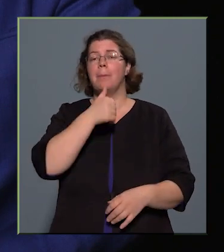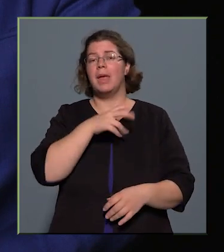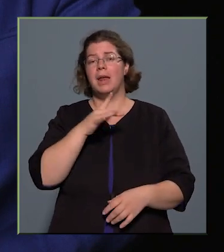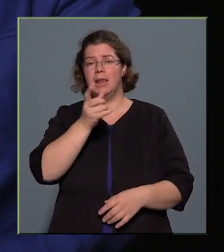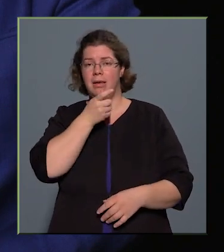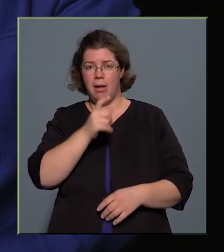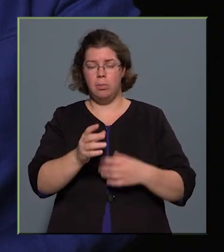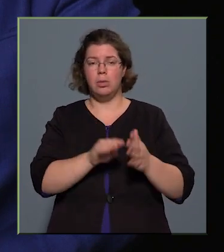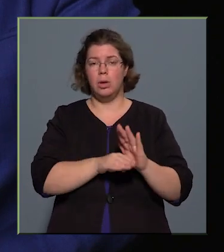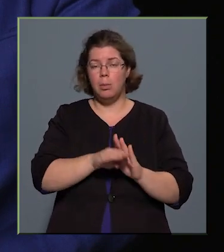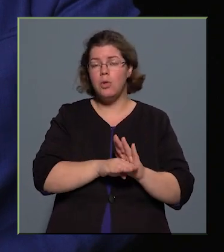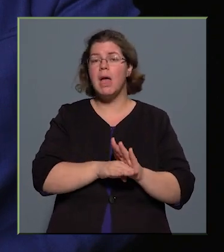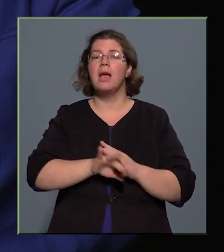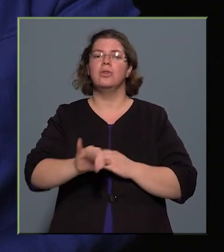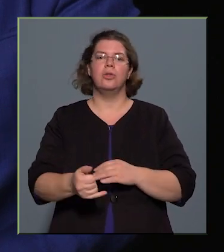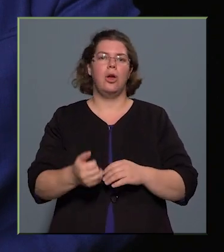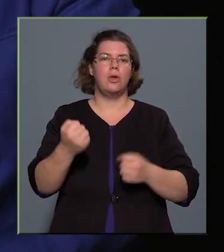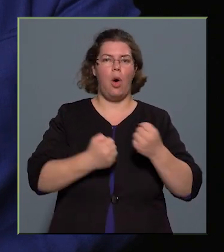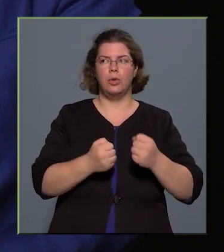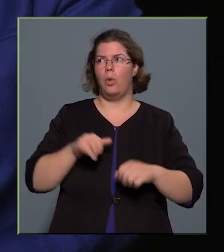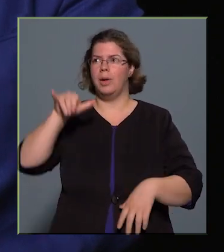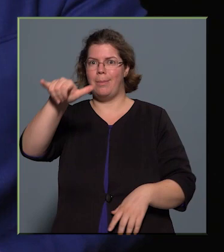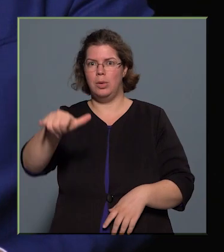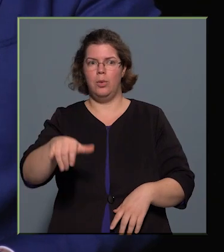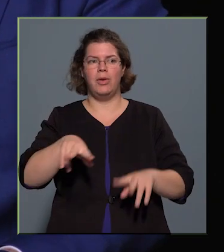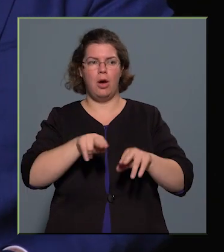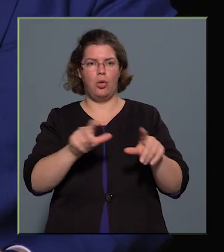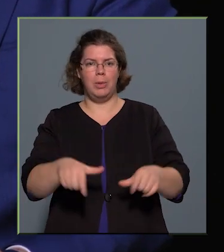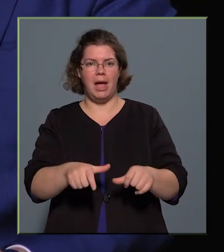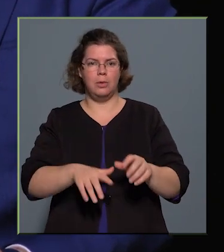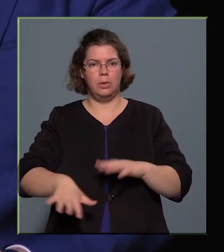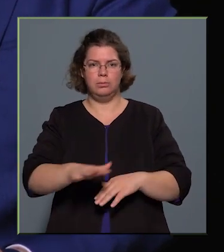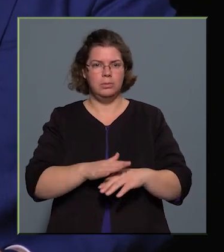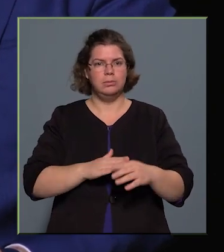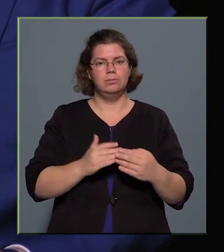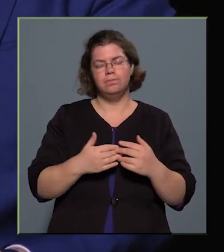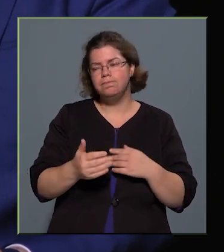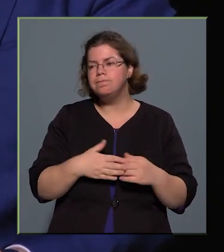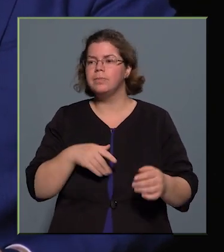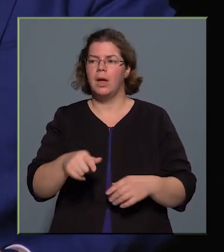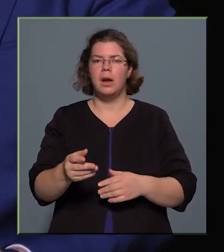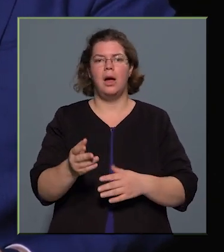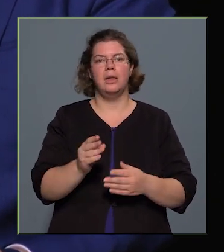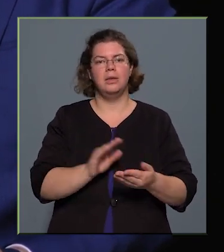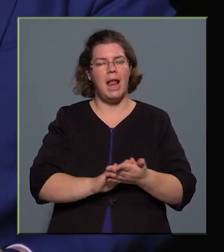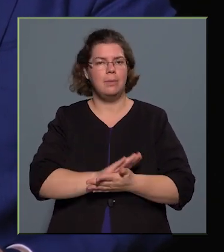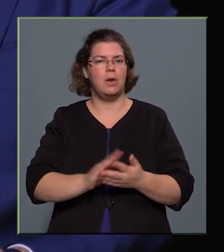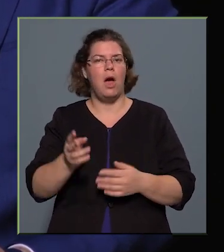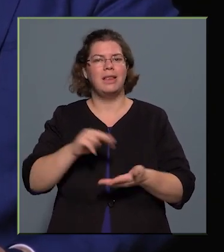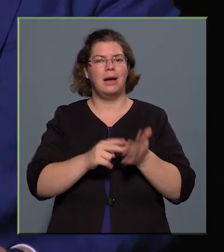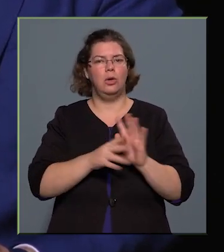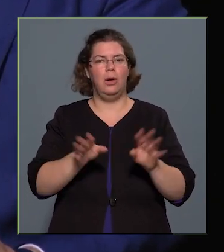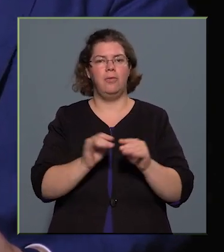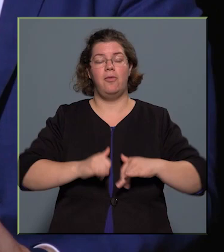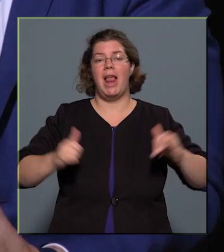ugye az autóipar, a repülőgépipar, vagy az akkumulátoripar az a terület, ahol nagyon jellemző, hogy a technológiával és a